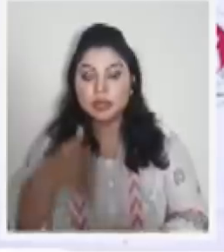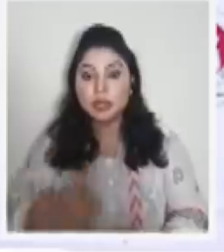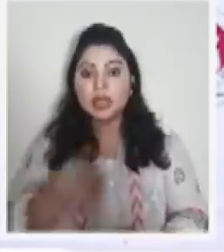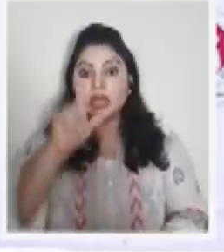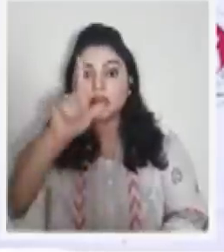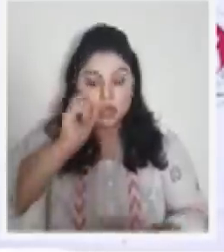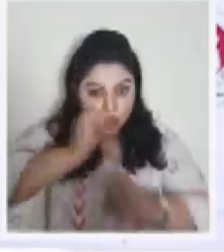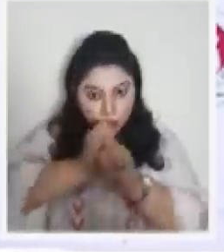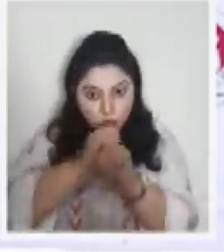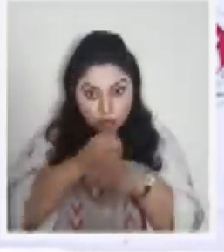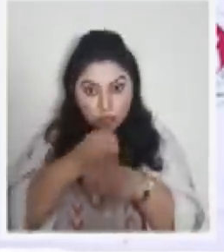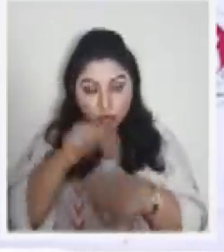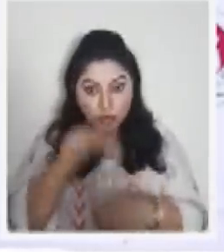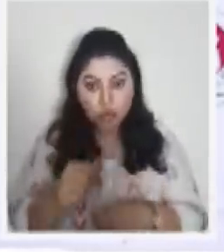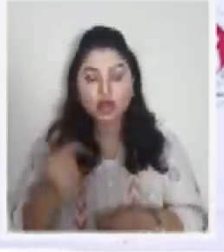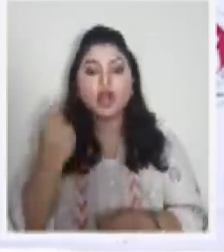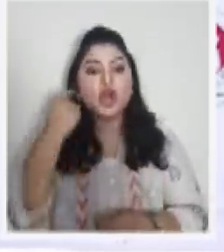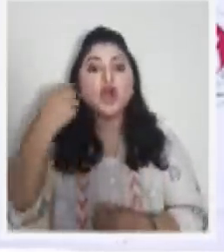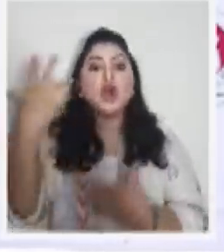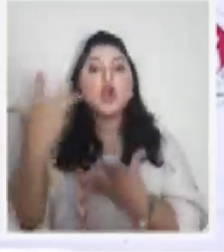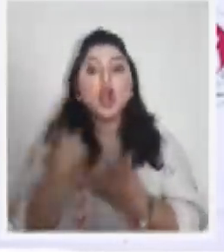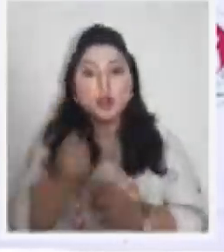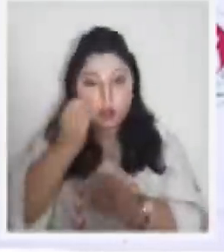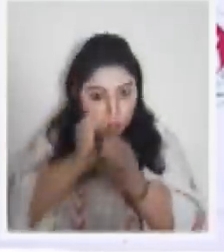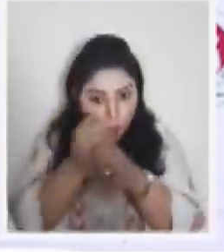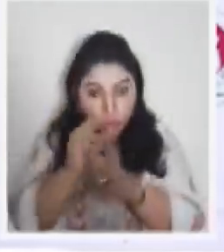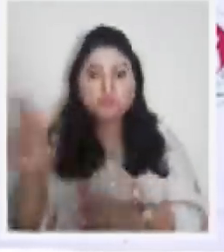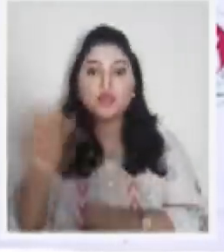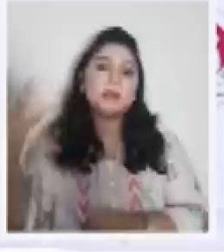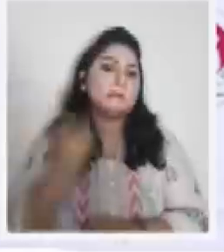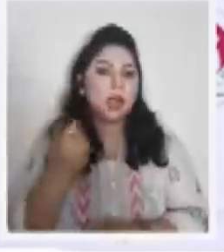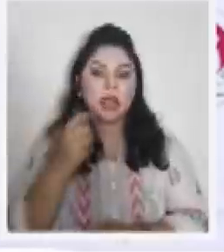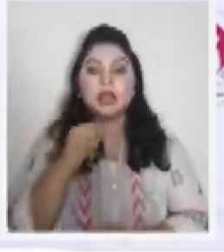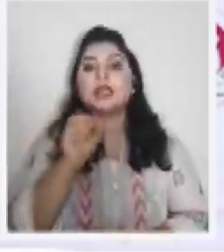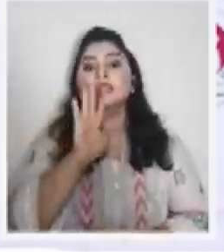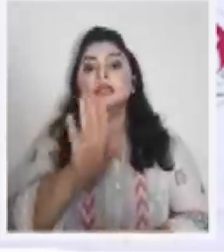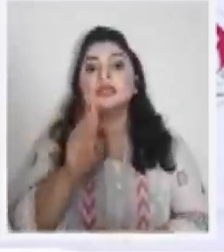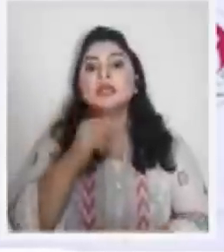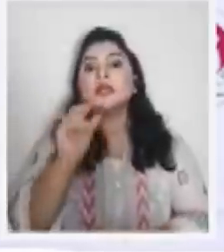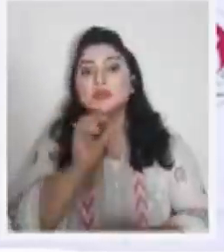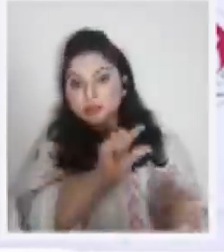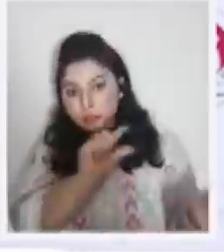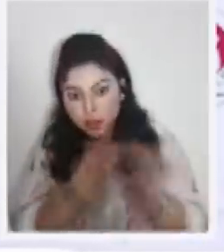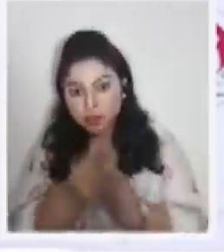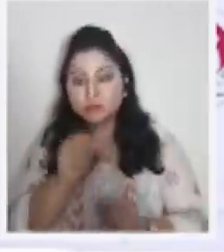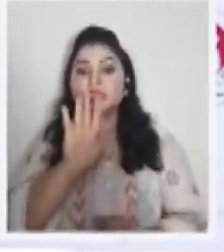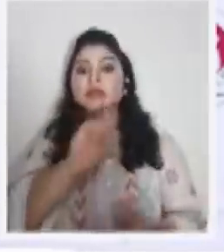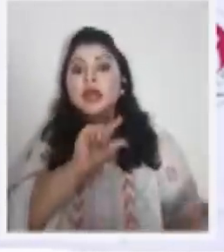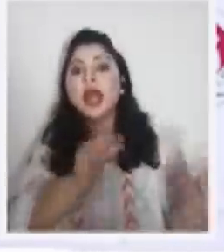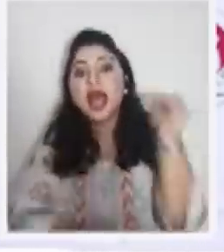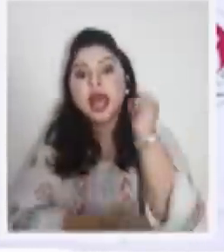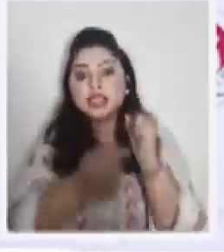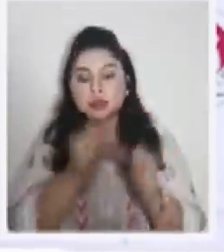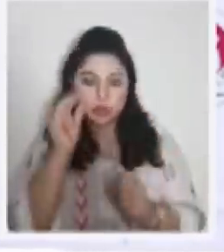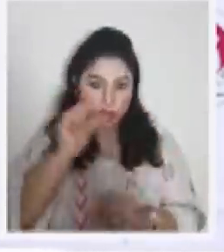আমাদের পরীক্ষাগার আছে 71টি, তবে 7টি পরীক্ষাগারের ফলাফল আমরা পাইনি। এর মধ্যে 3টি বিশ্ববিদ্যালয়